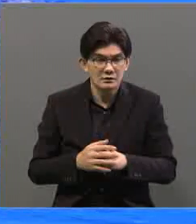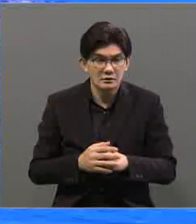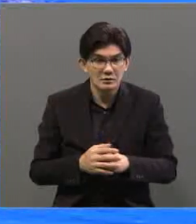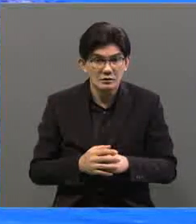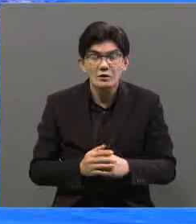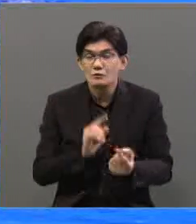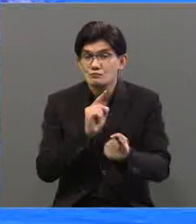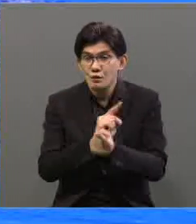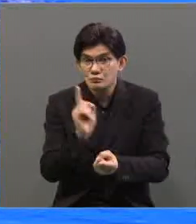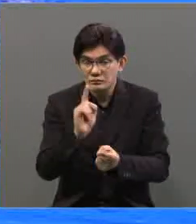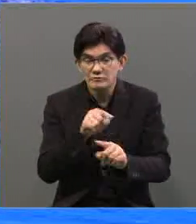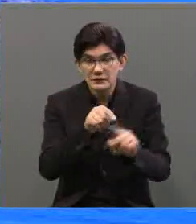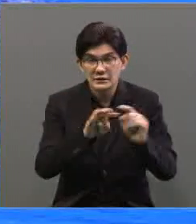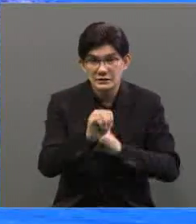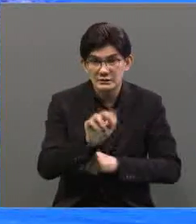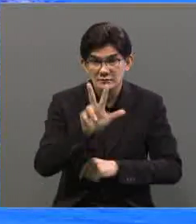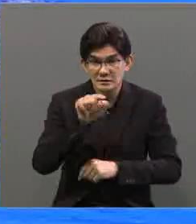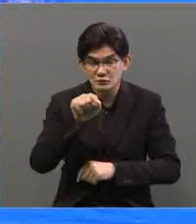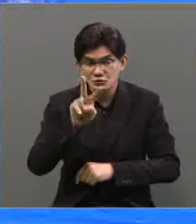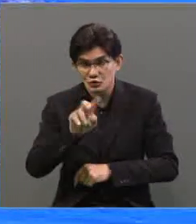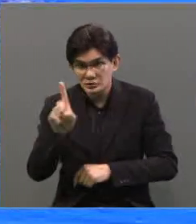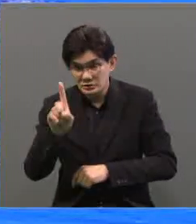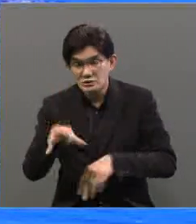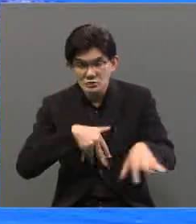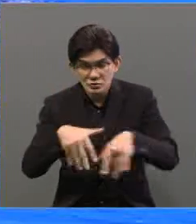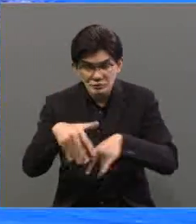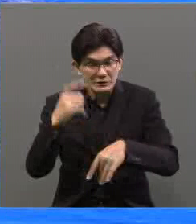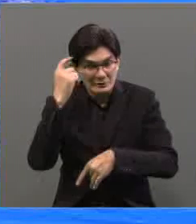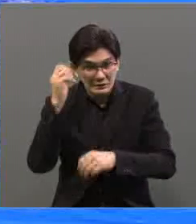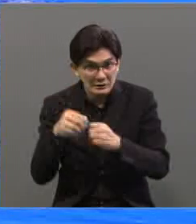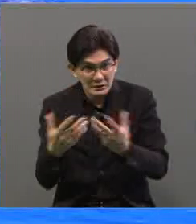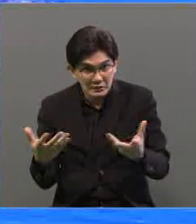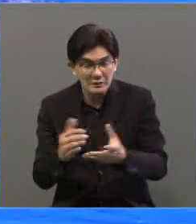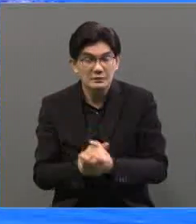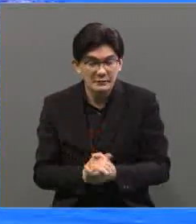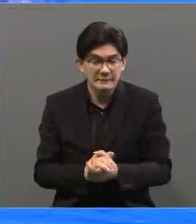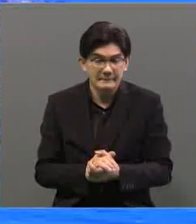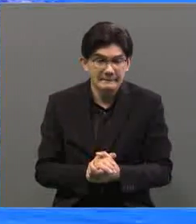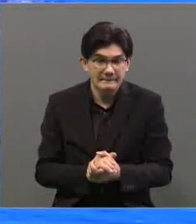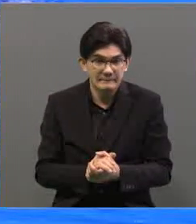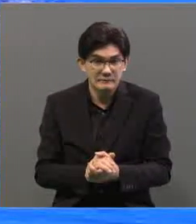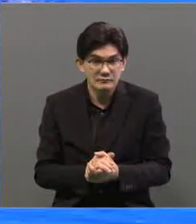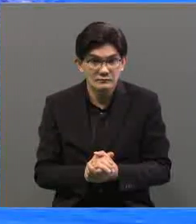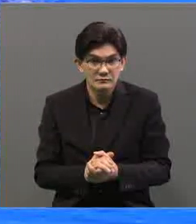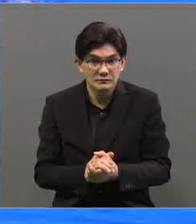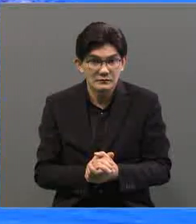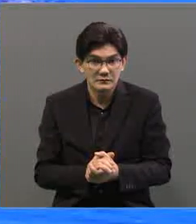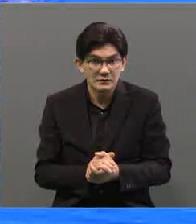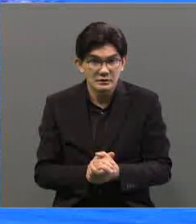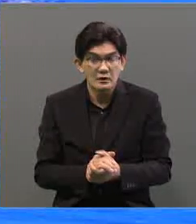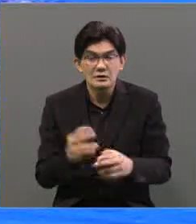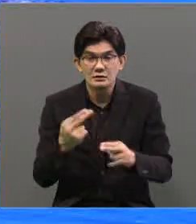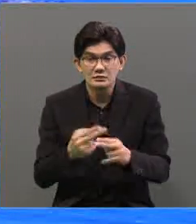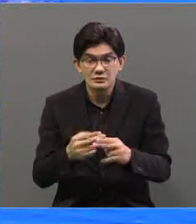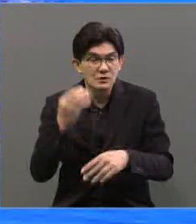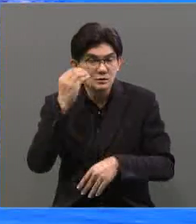พบว่านะฮะร้อยละ 43.21เนี่ยพี่น้องประชาชนเขามองแบบนี้เขาบอกว่าเนี่ยอย่างน้อยๆก็ควรที่จะเสนอ